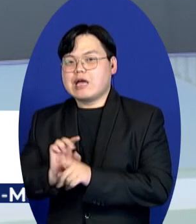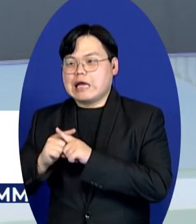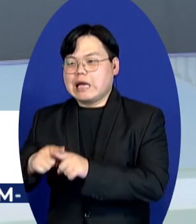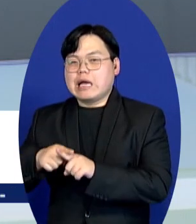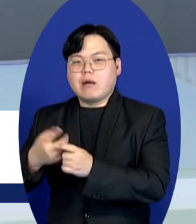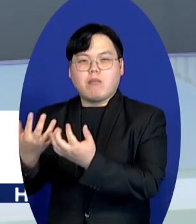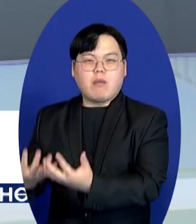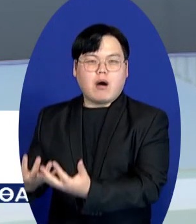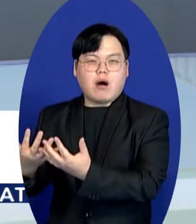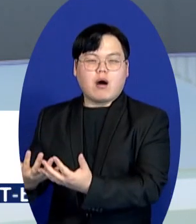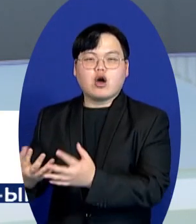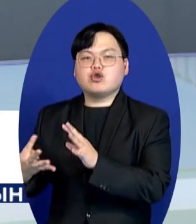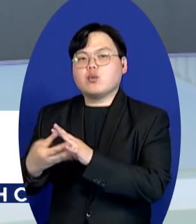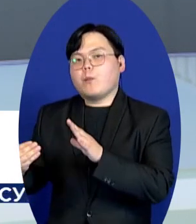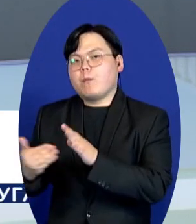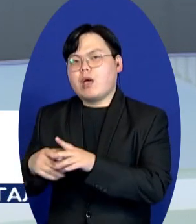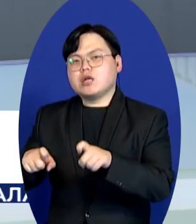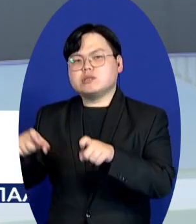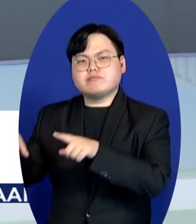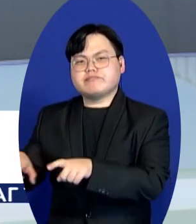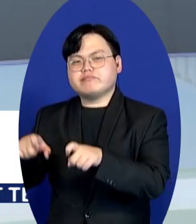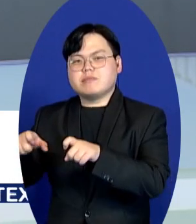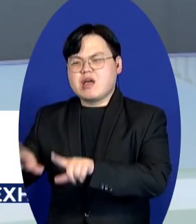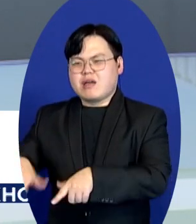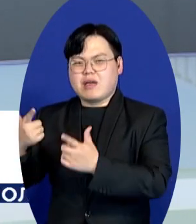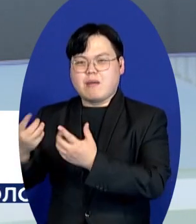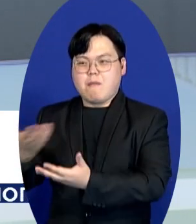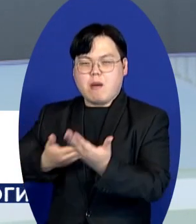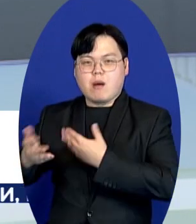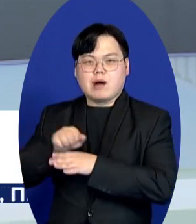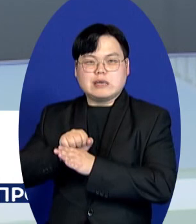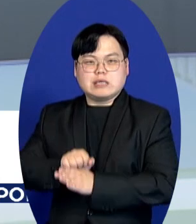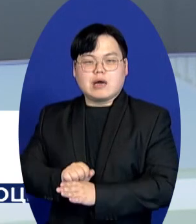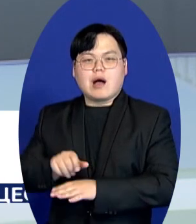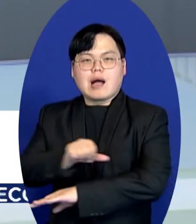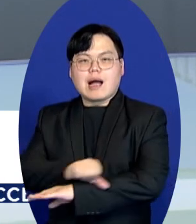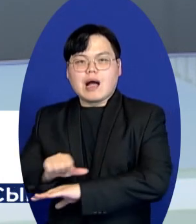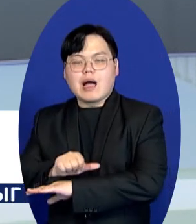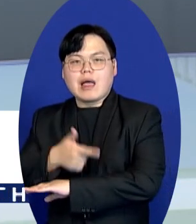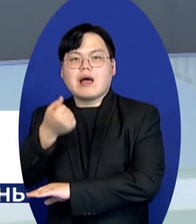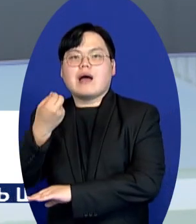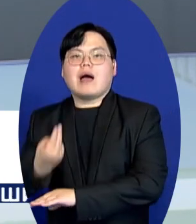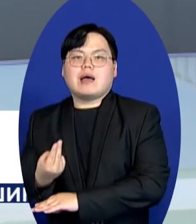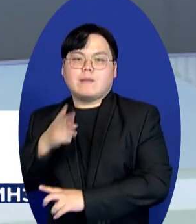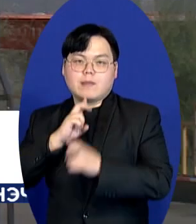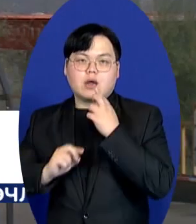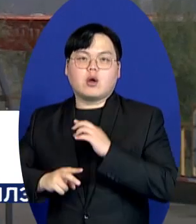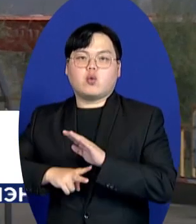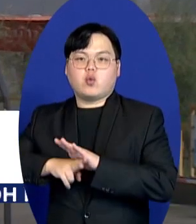байсан 9,000 орчим чингэлэг тээвэр гинтийн ачааллыг бий болгож гайлийн бараа бүтээгдэхүүн саатахад хүрчээ.